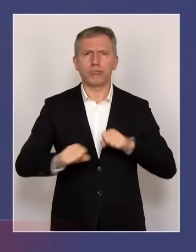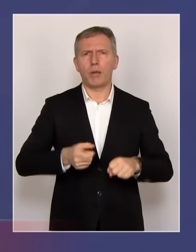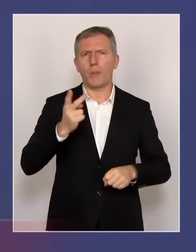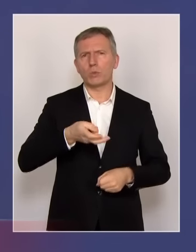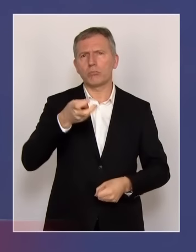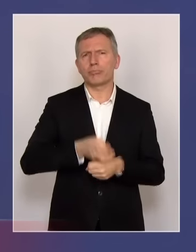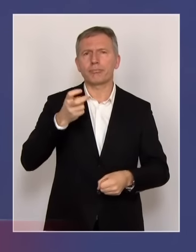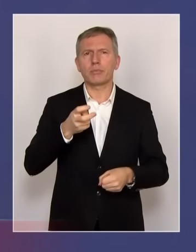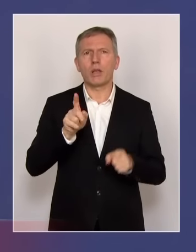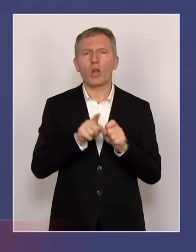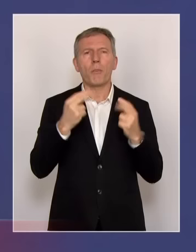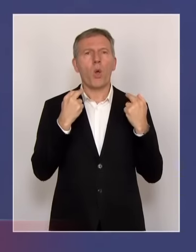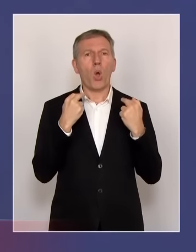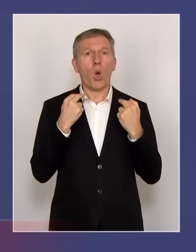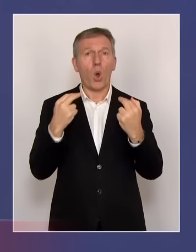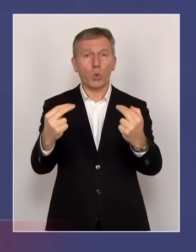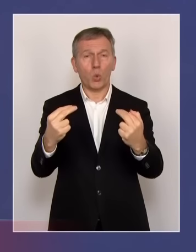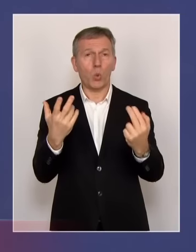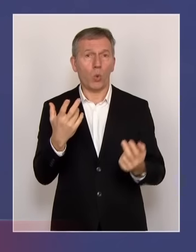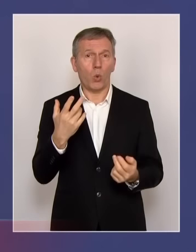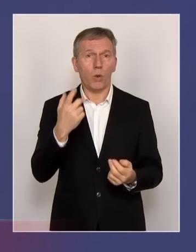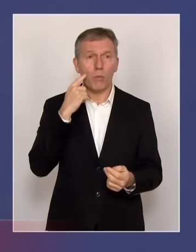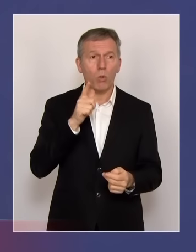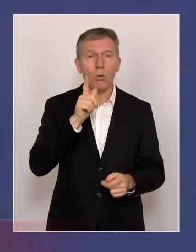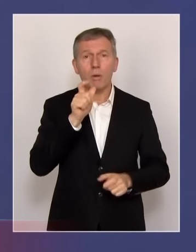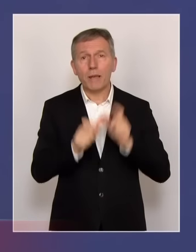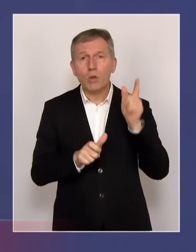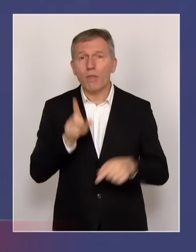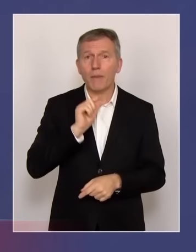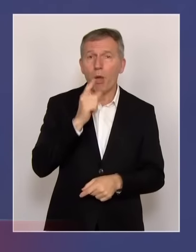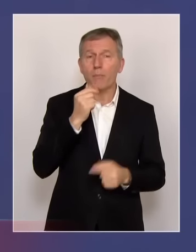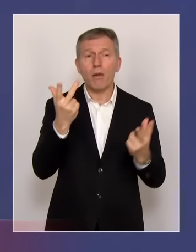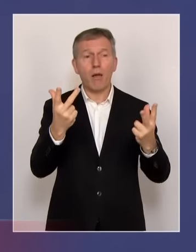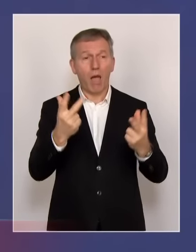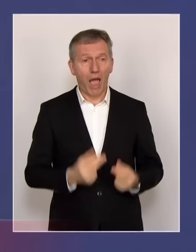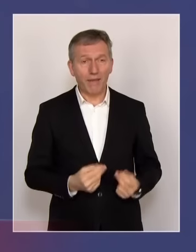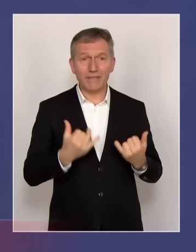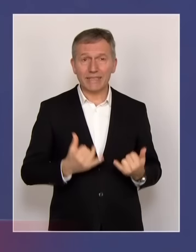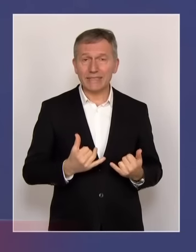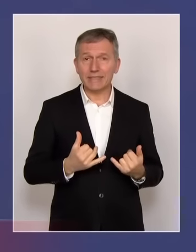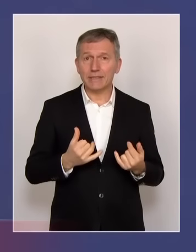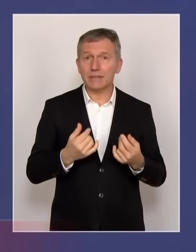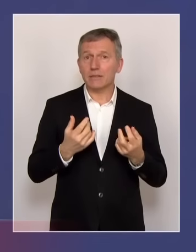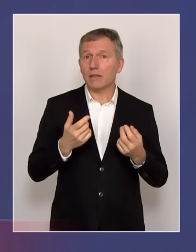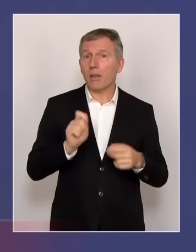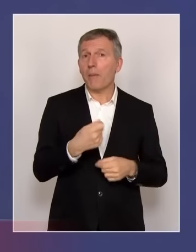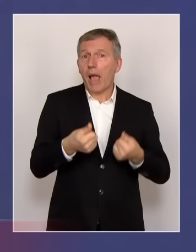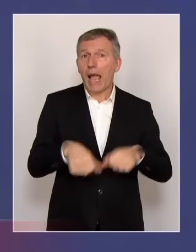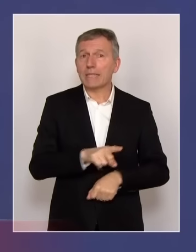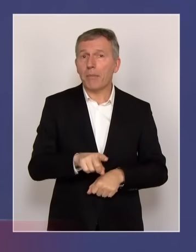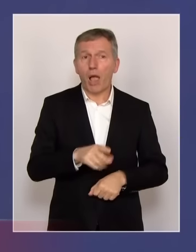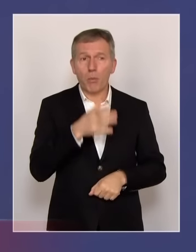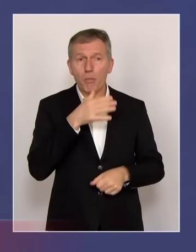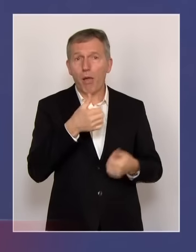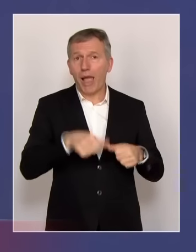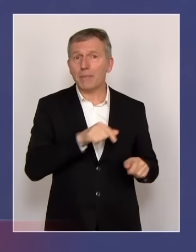en matière de retour et de réadmission pour toutes les femmes et les hommes qui arrivent sur notre sol et qui n'ont pas vocation à rester et qui ne sont pas éligibles